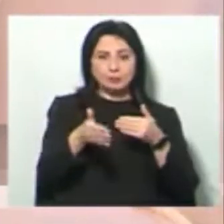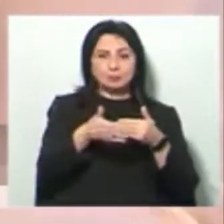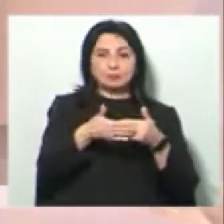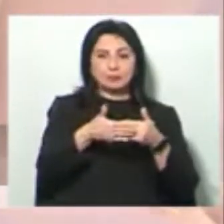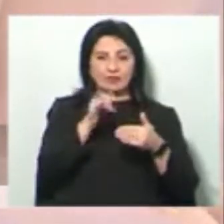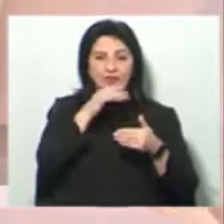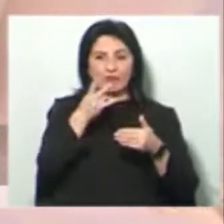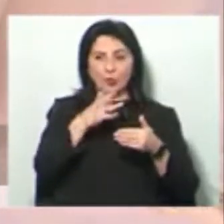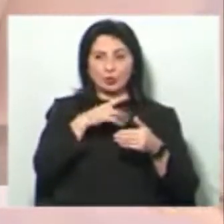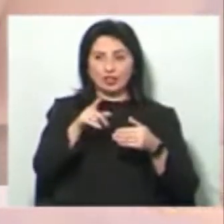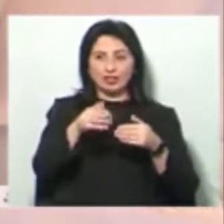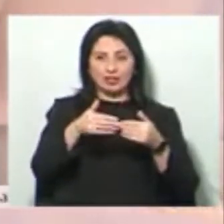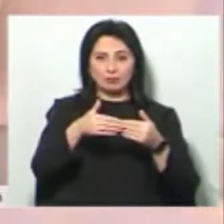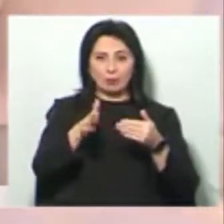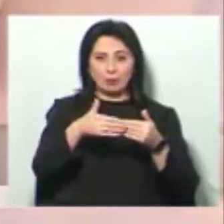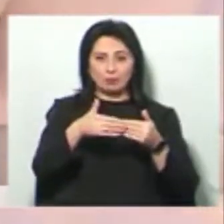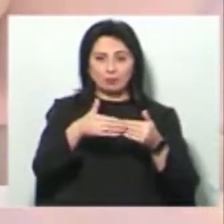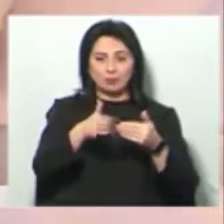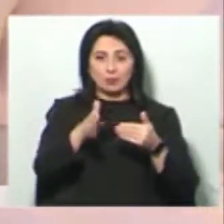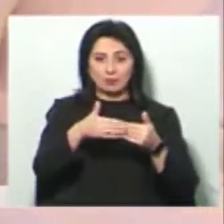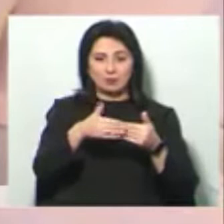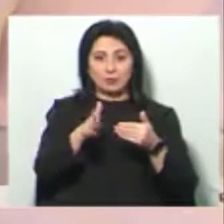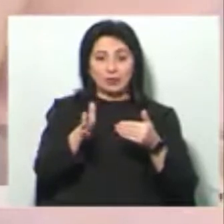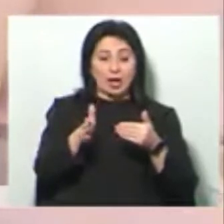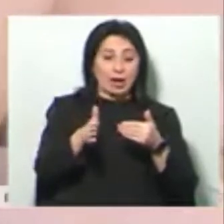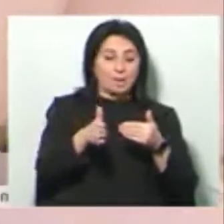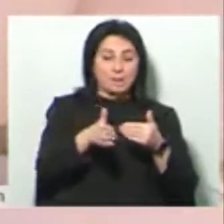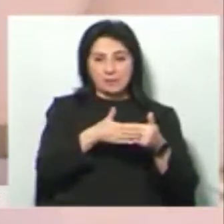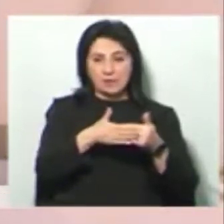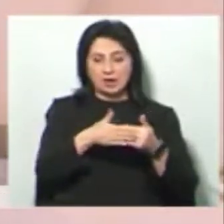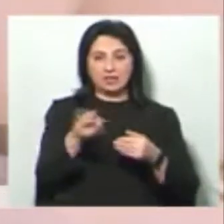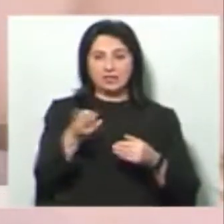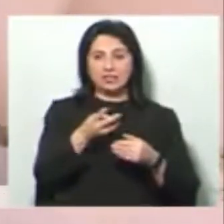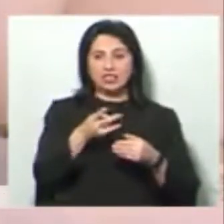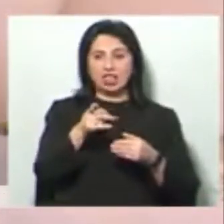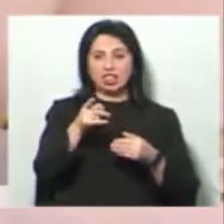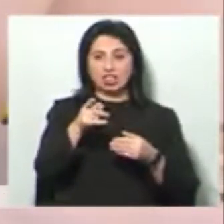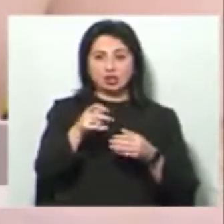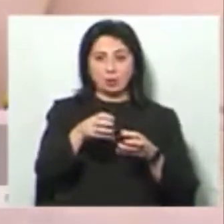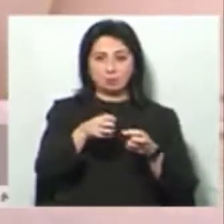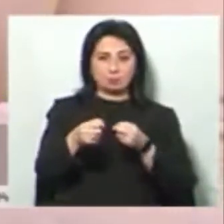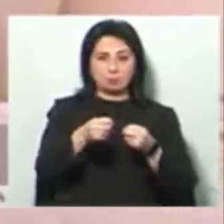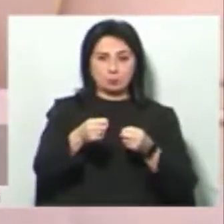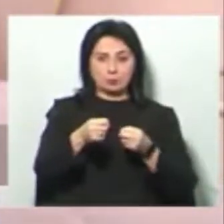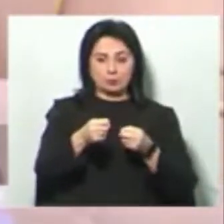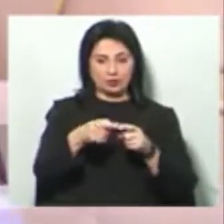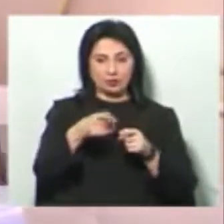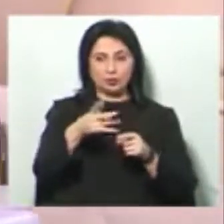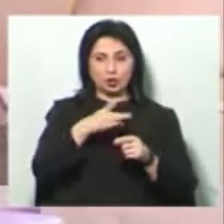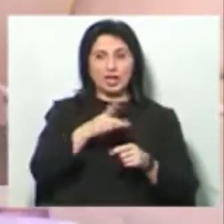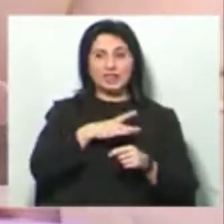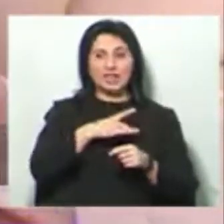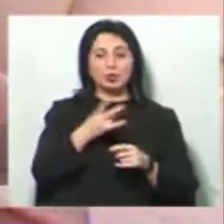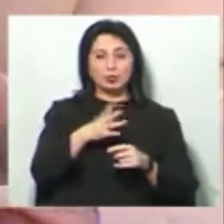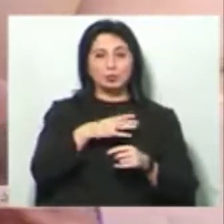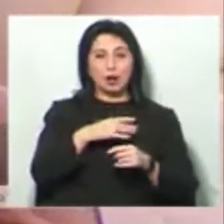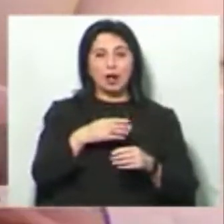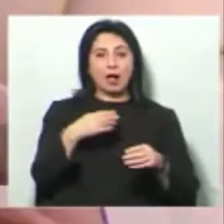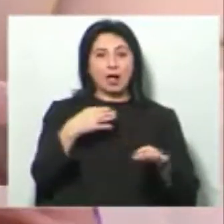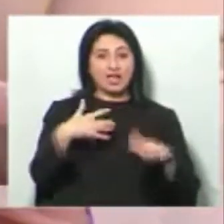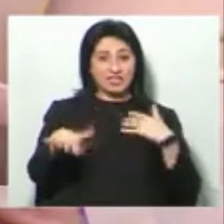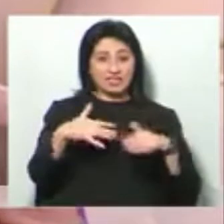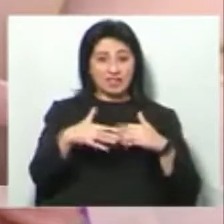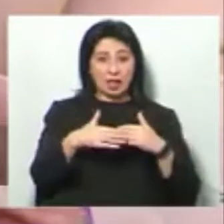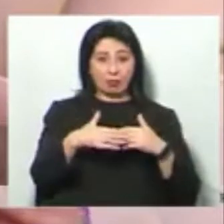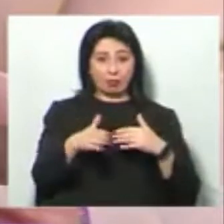იხურებოდეს და აი ამ კარის მჭიდროდ დასახურად საჭიროა ესეთი ჭიმები, რომელიც თეთრად ჩანს და